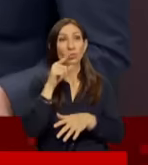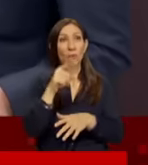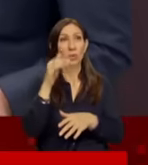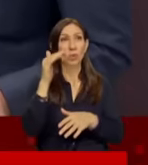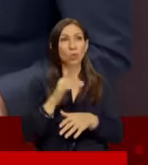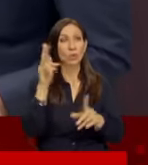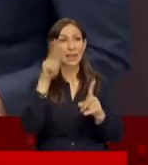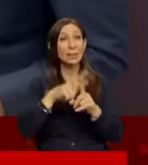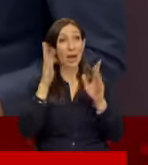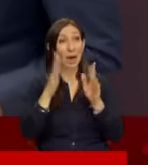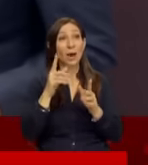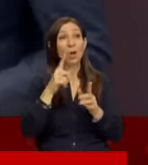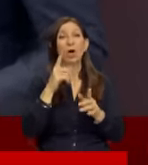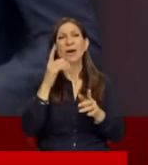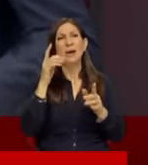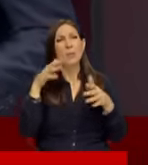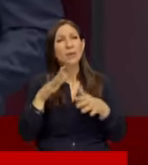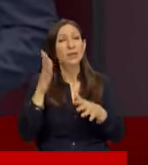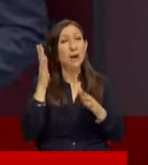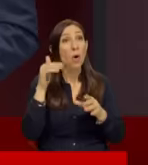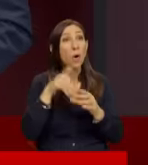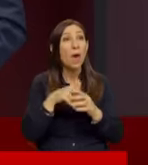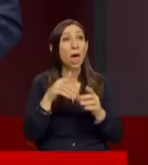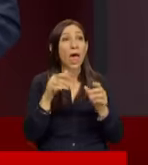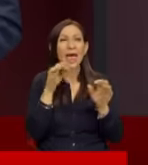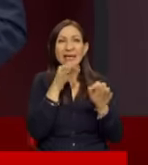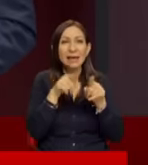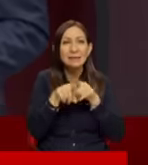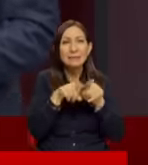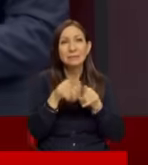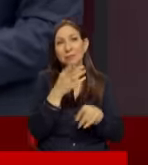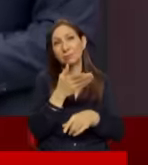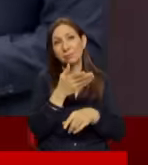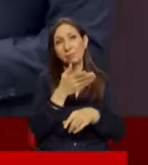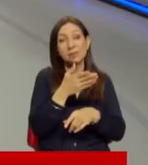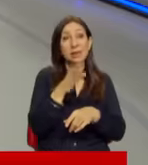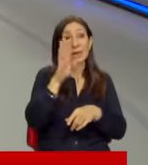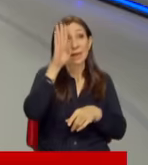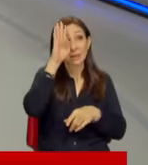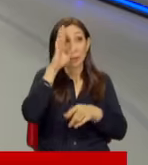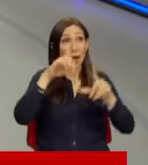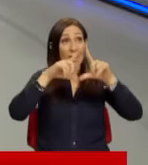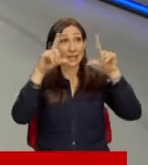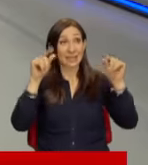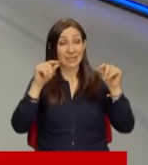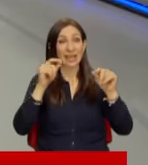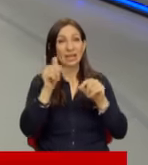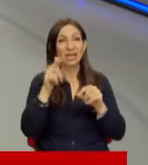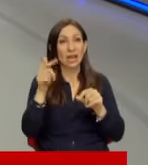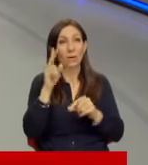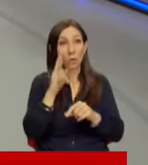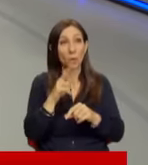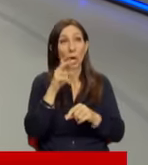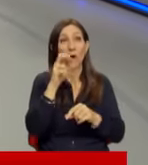düşük katılıma rağmen o protesto nedeniyle aldığı oya yetişmiş yani. Şimdi buraya İstanbul'un haritasını alalım. İlçelerini de